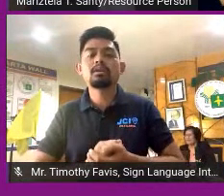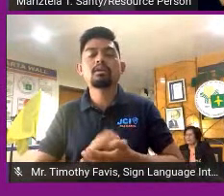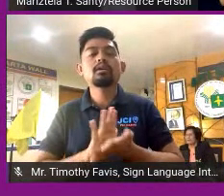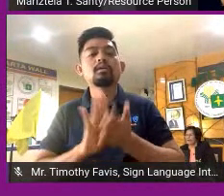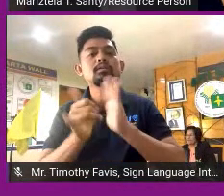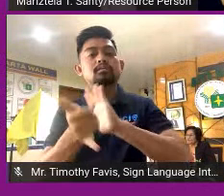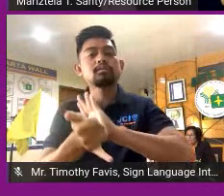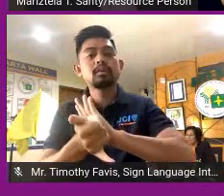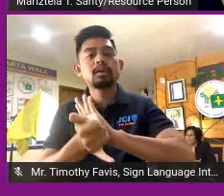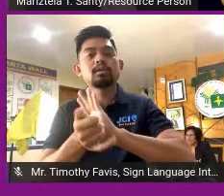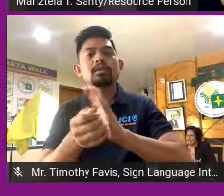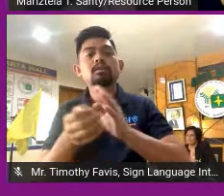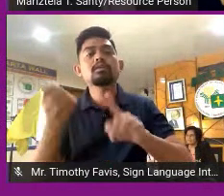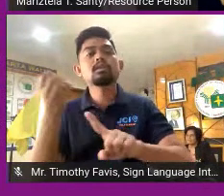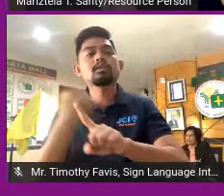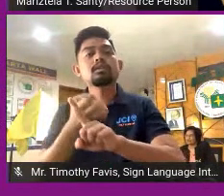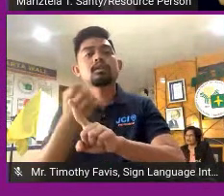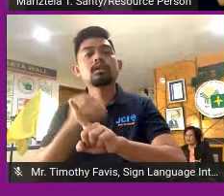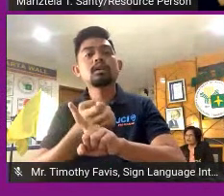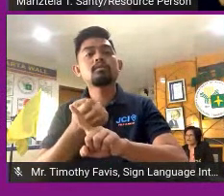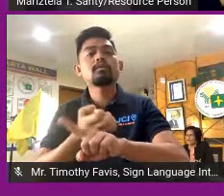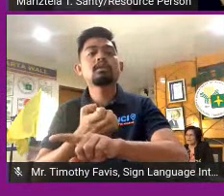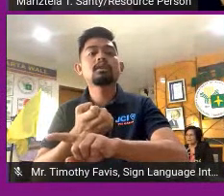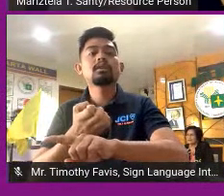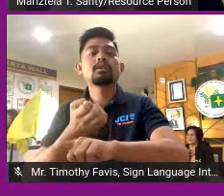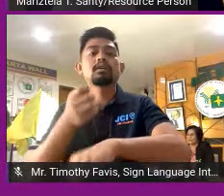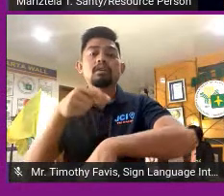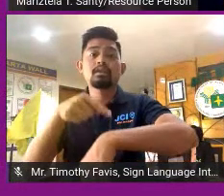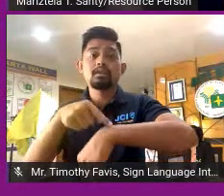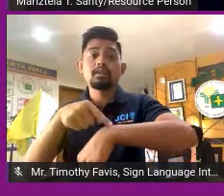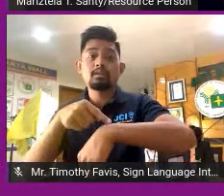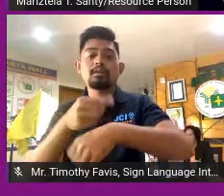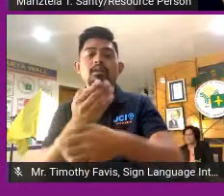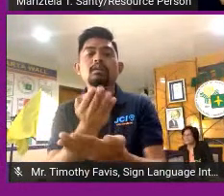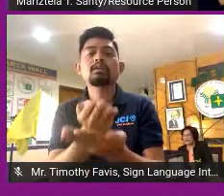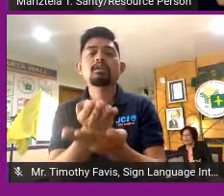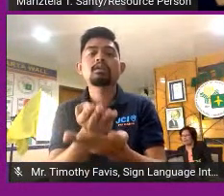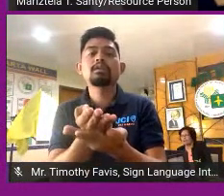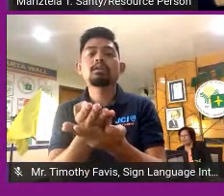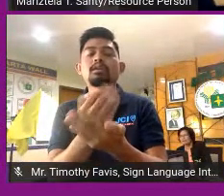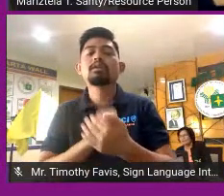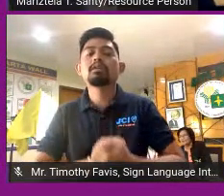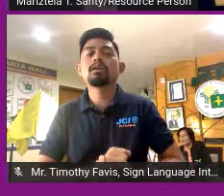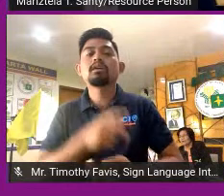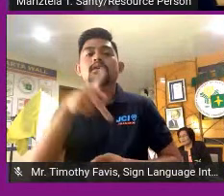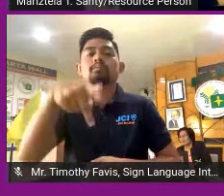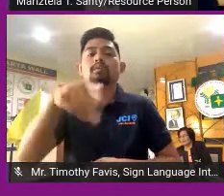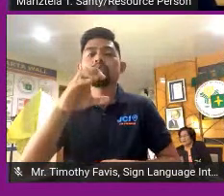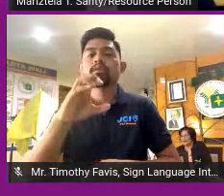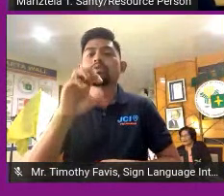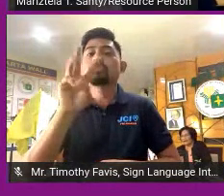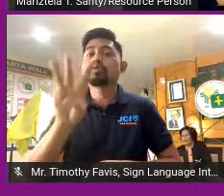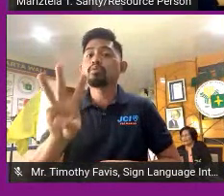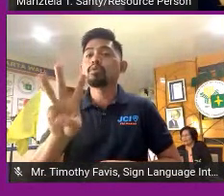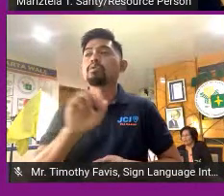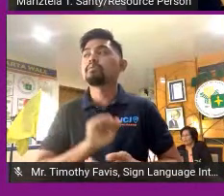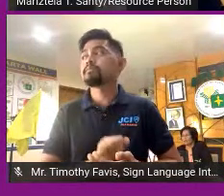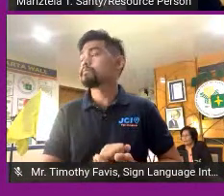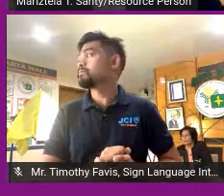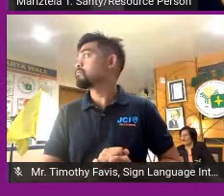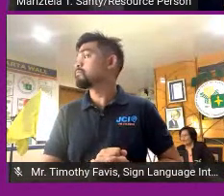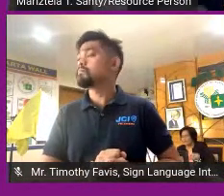by every season naghihingi ang PCW ng mga